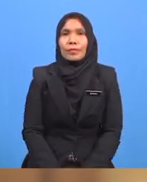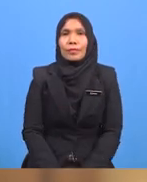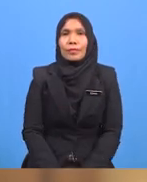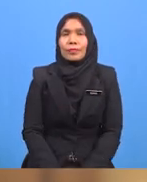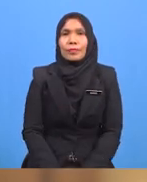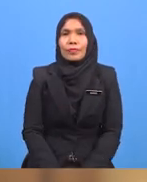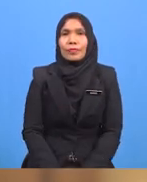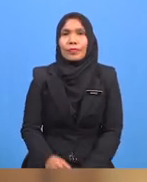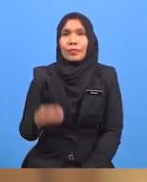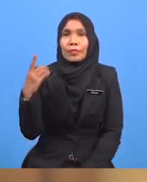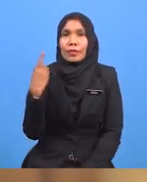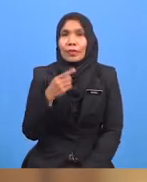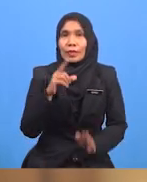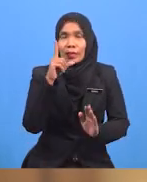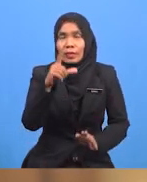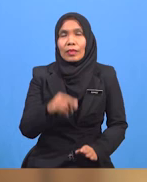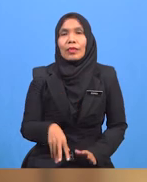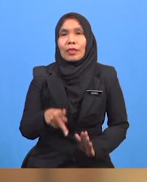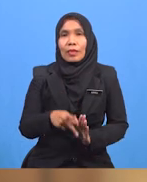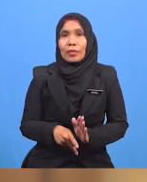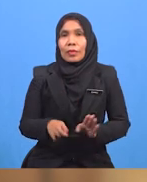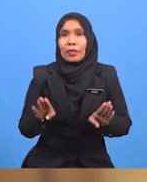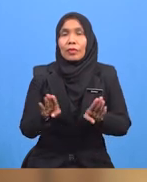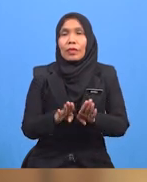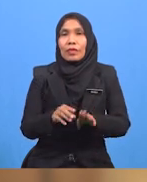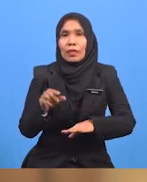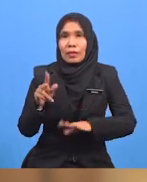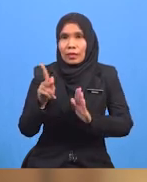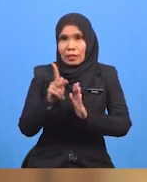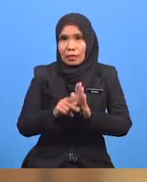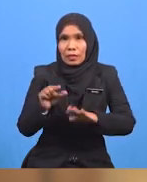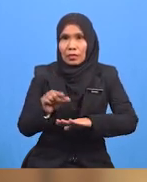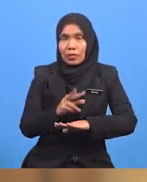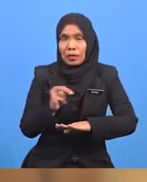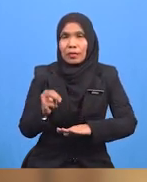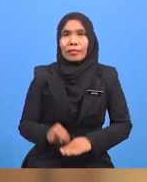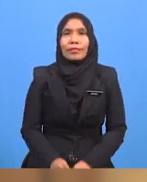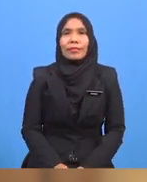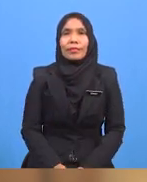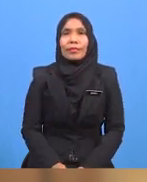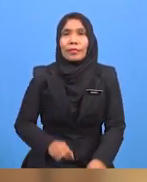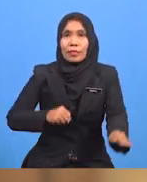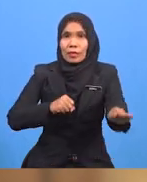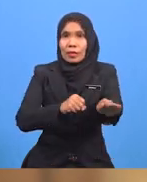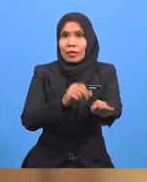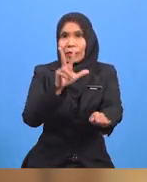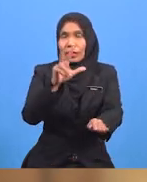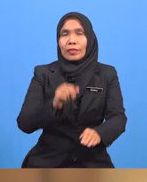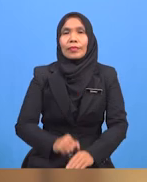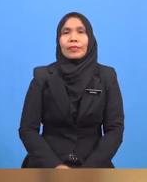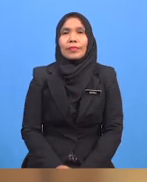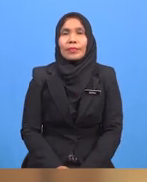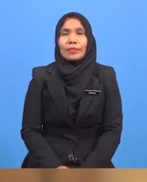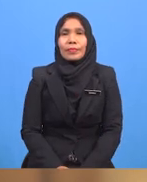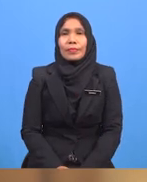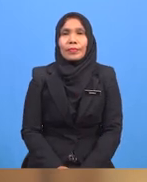kegunaan bentuk segitiga dalam kehidupan seharian Apakah maklumat yang diperlukan untuk menghitung luas segitiga